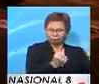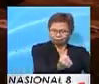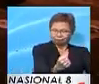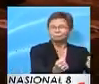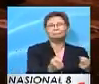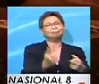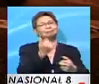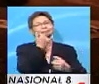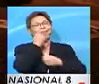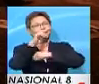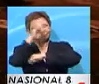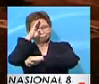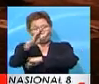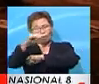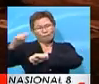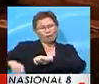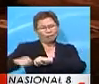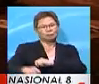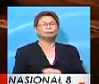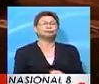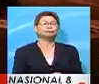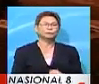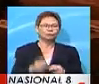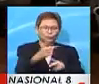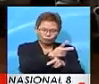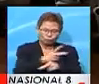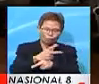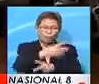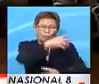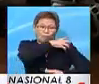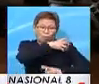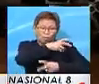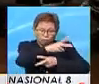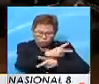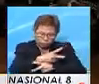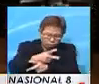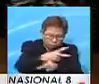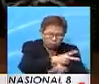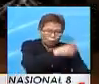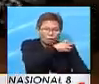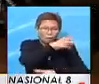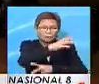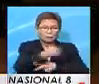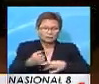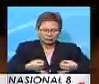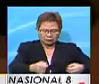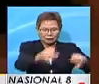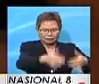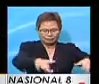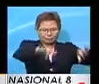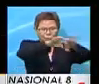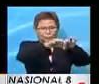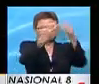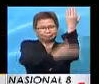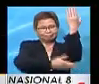Mahkamah kaedah operasi termasuk rondaan penguatkuasa di lebuh raya dan jalan utama di seluruh negara pemeriksaan